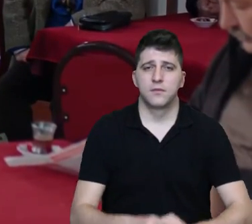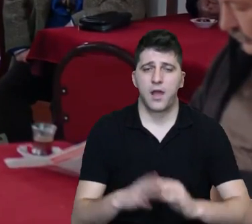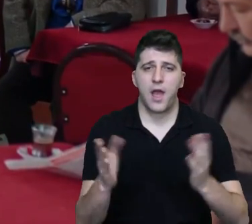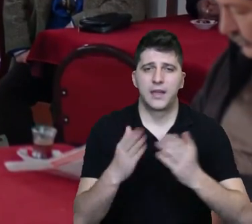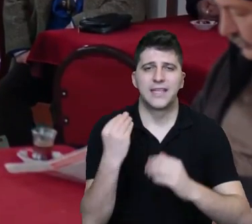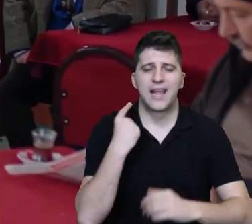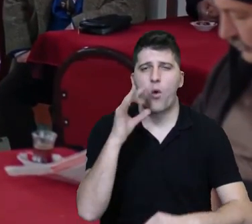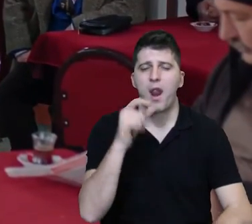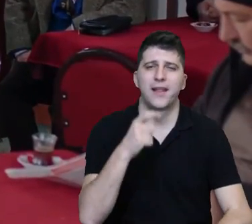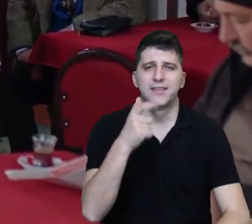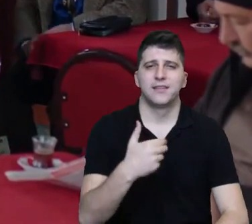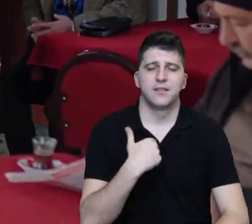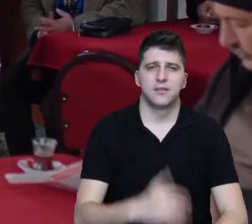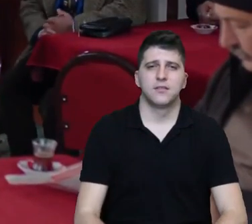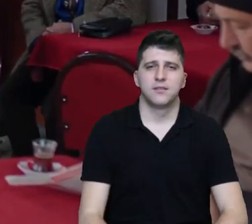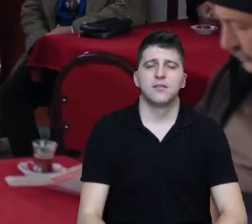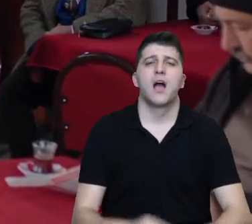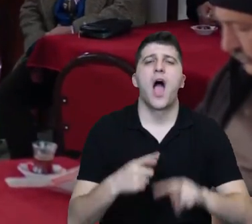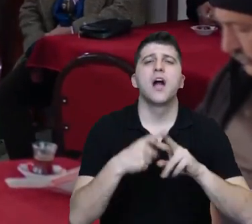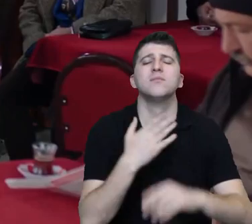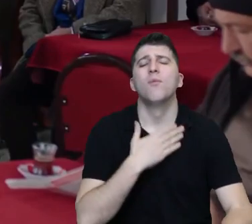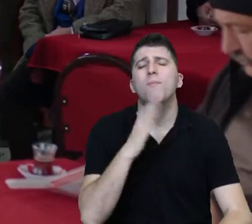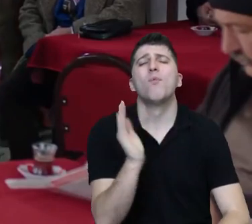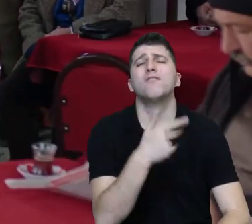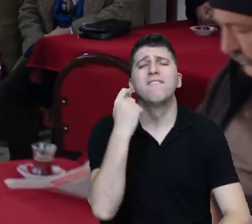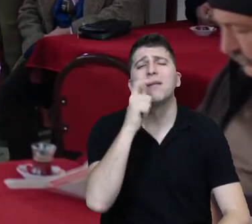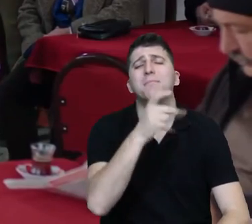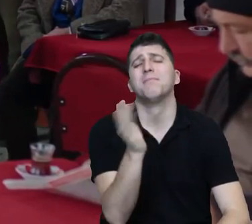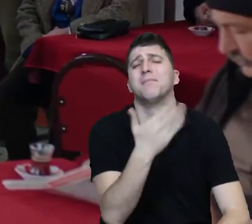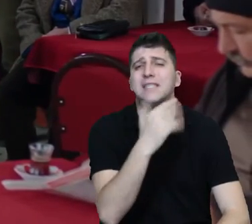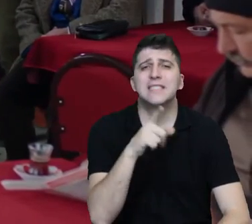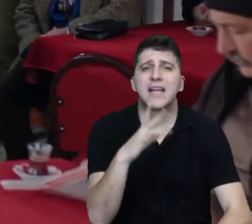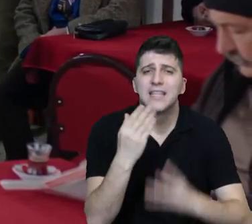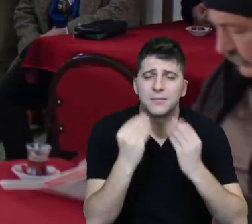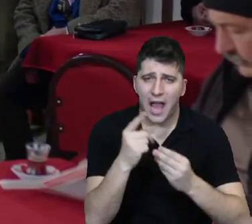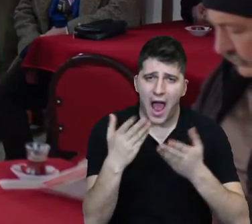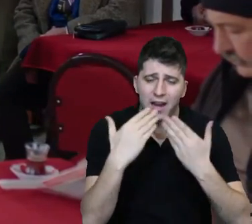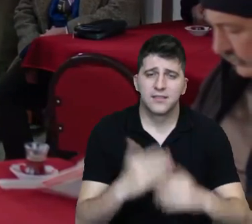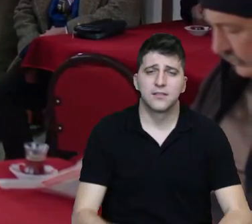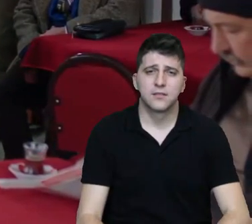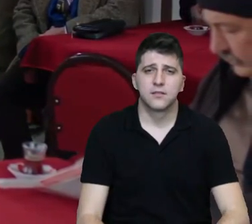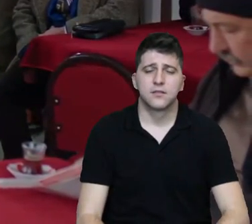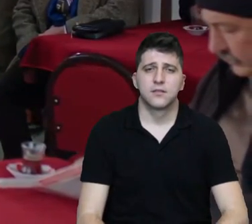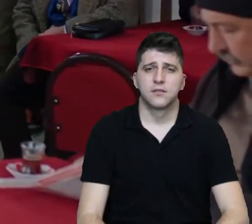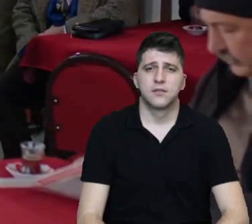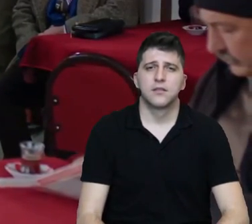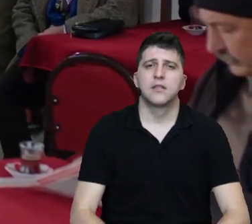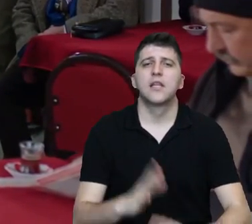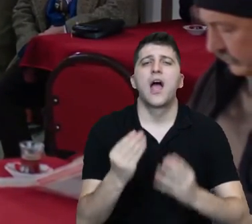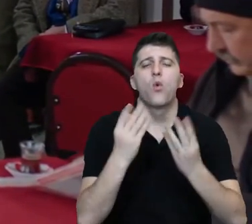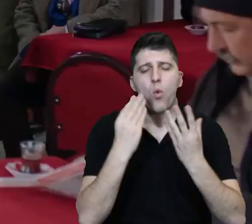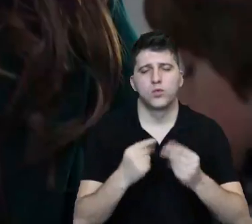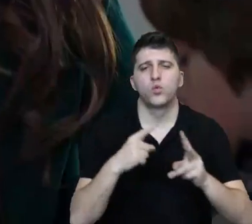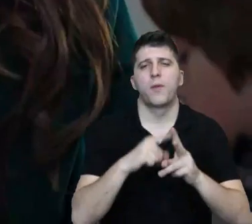bir alet daha getirdim. Arda'cığım boşver şimdi filmcileri falan. Sen nasılsın sen anladın. Hadi. Daha iyi olacak